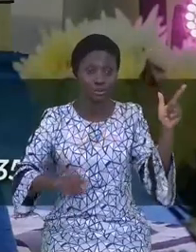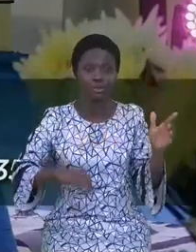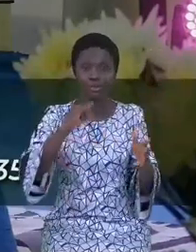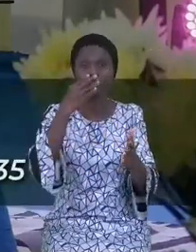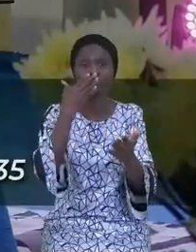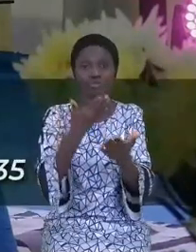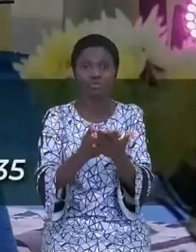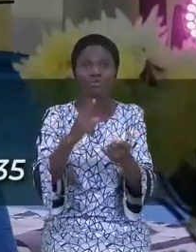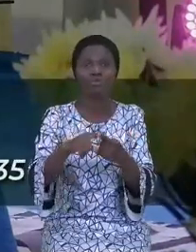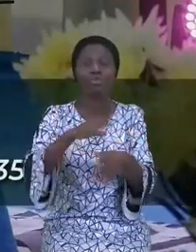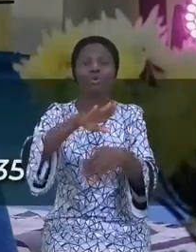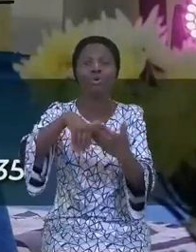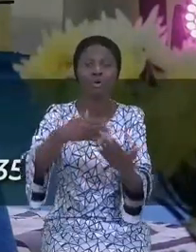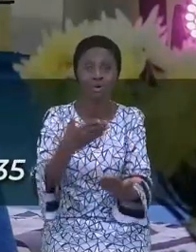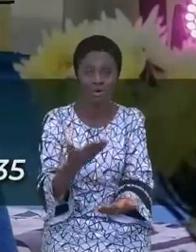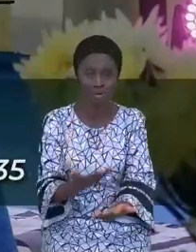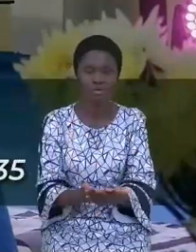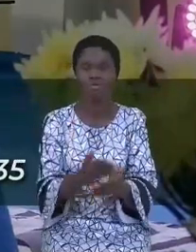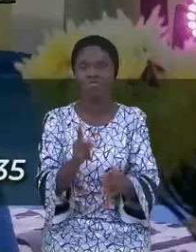verset 9.